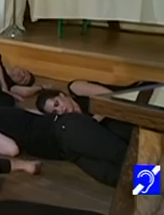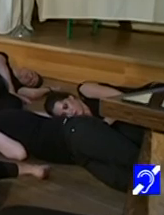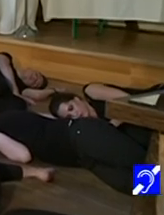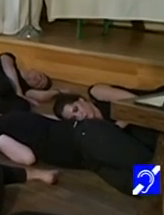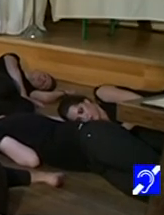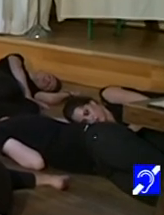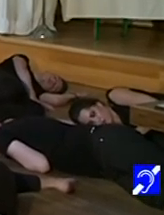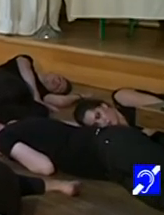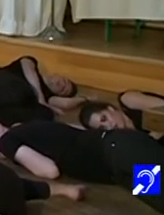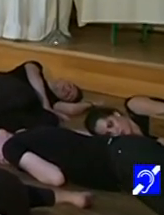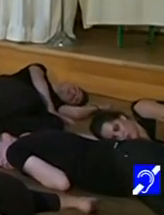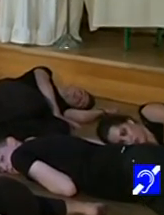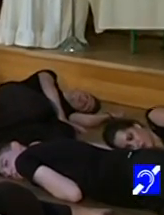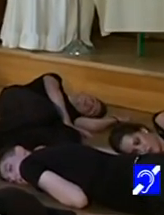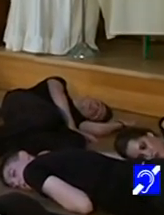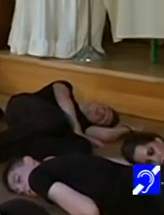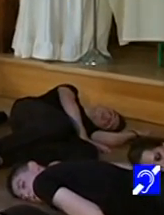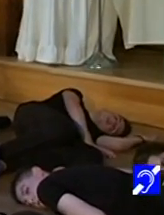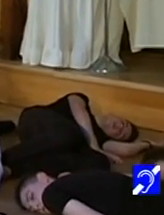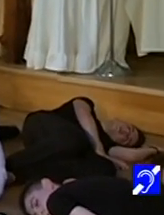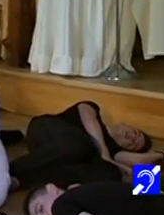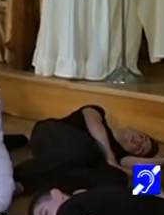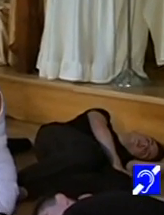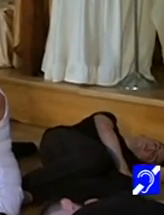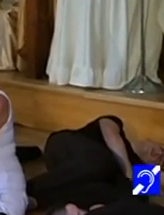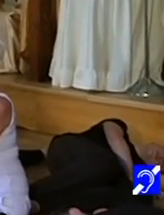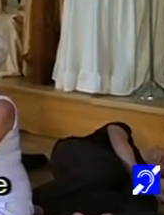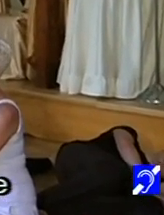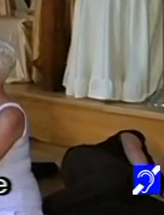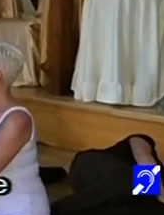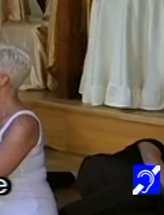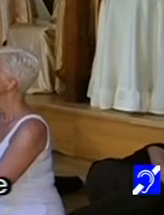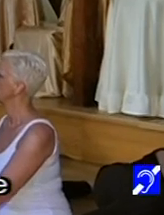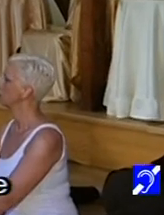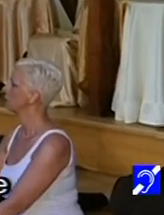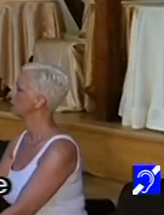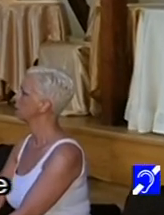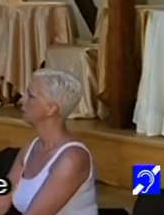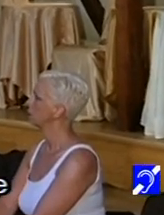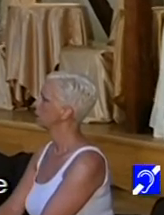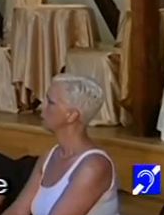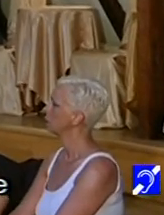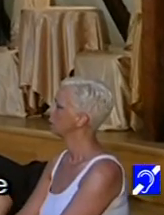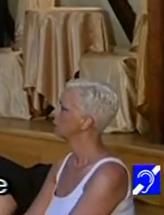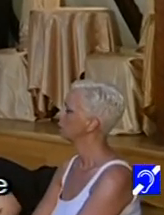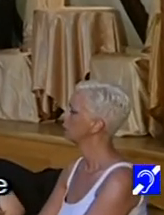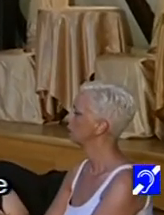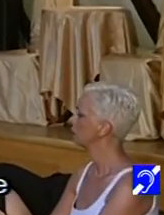Schon innerhalb des Augenblicks, wie von Ihnen im Schlaf.